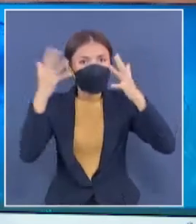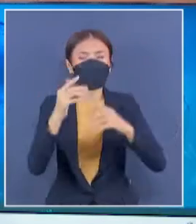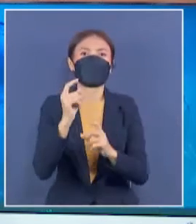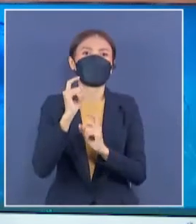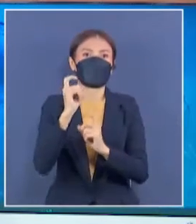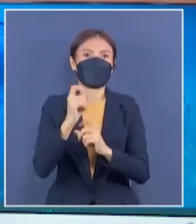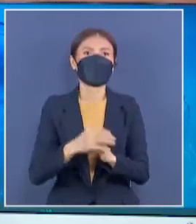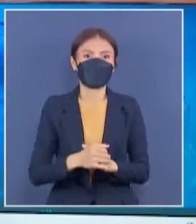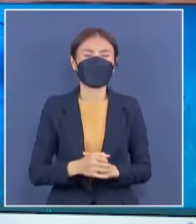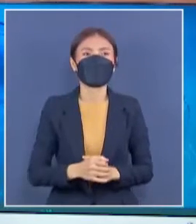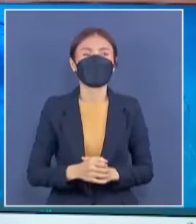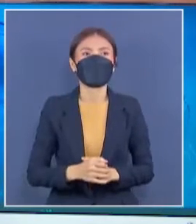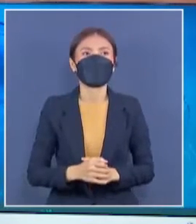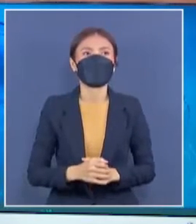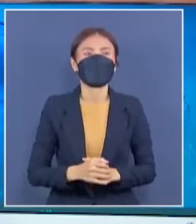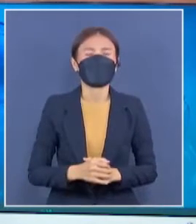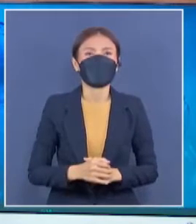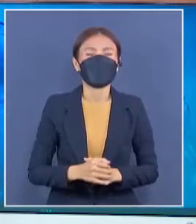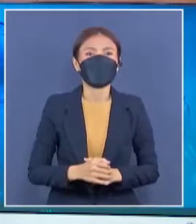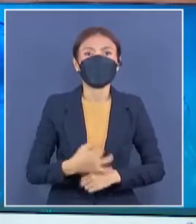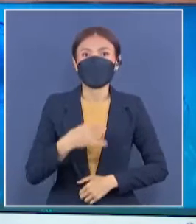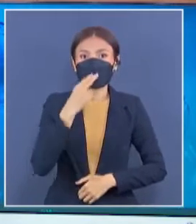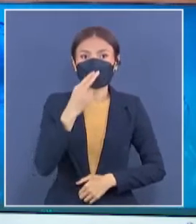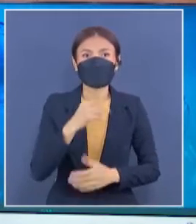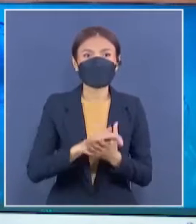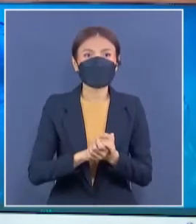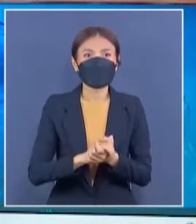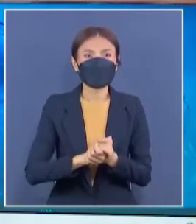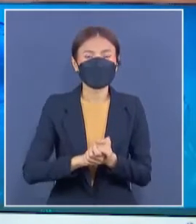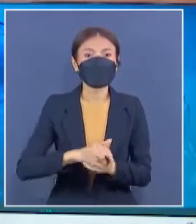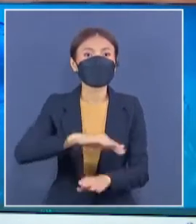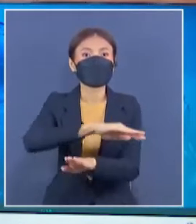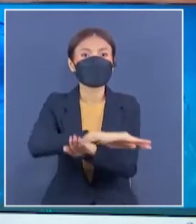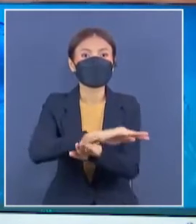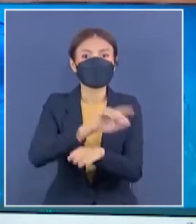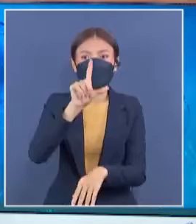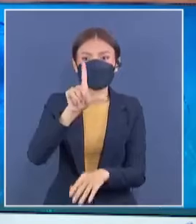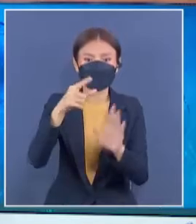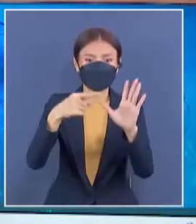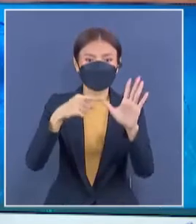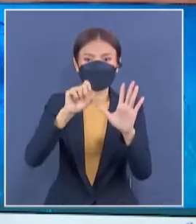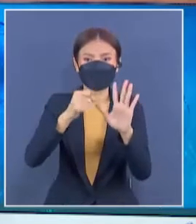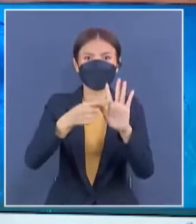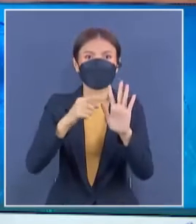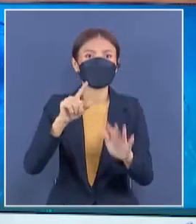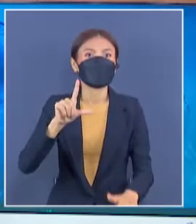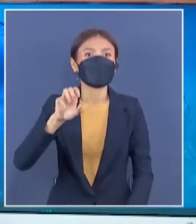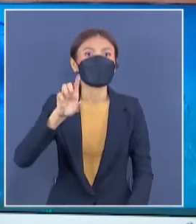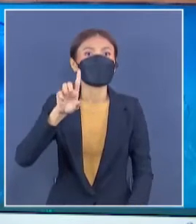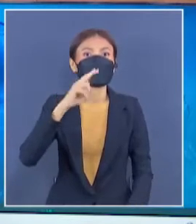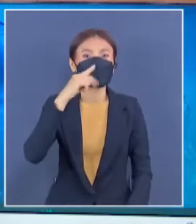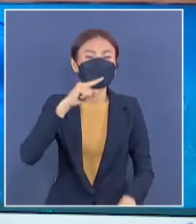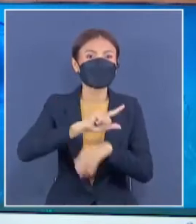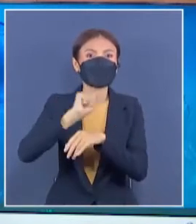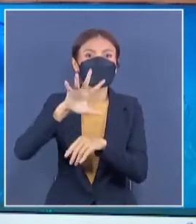ูอีกหนึ่งอุบัติเหตุครับเกิดขึ้นที่แถวแยกลำสาลีวันที่25เมษายนที่ผ่านมานะครับเป็นข่าวเพราะว่าเป็นดารานักแสดงนะครับขุนช